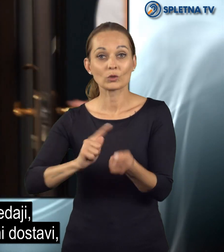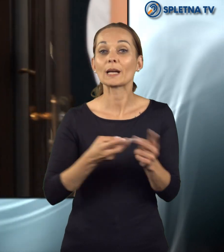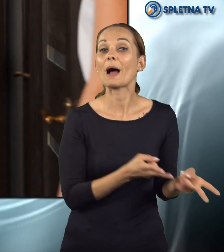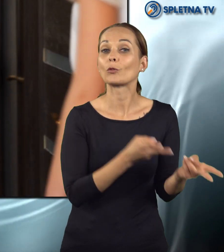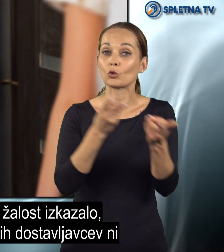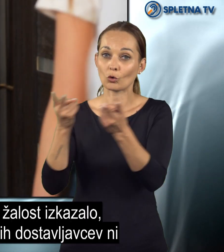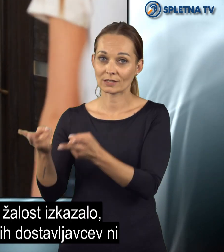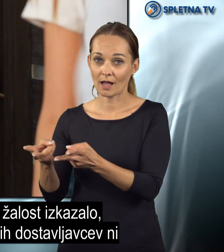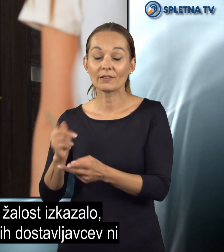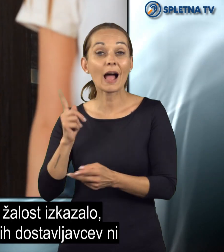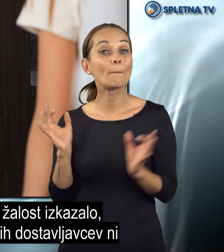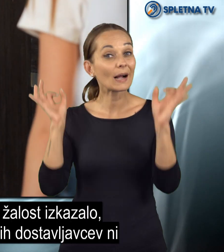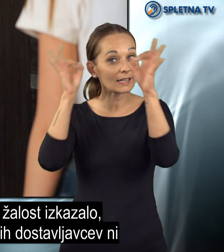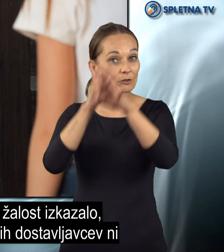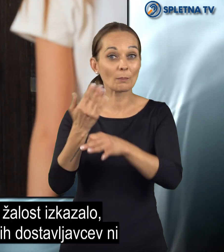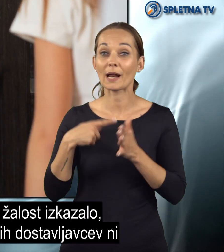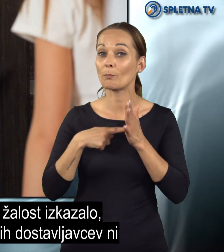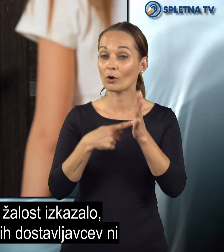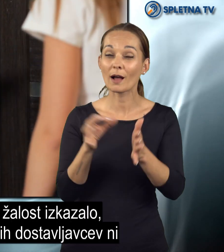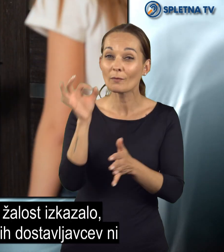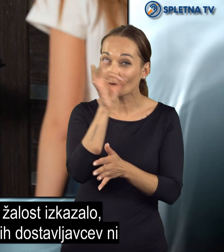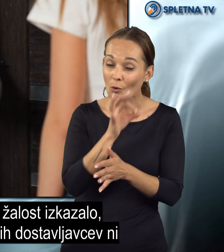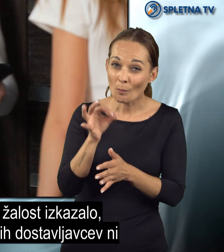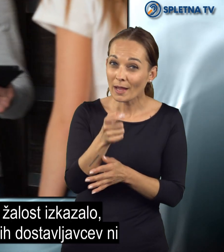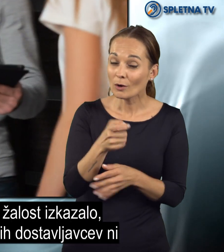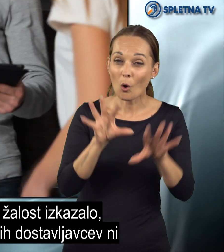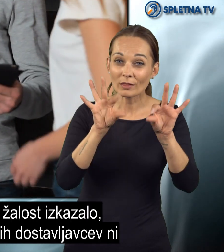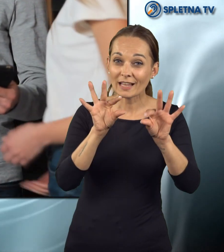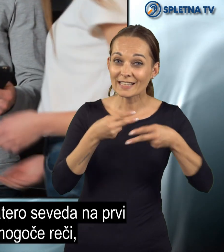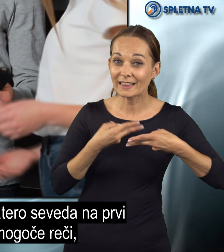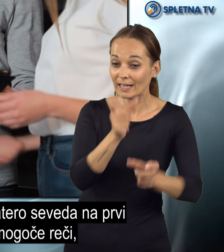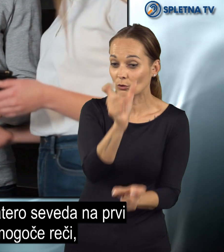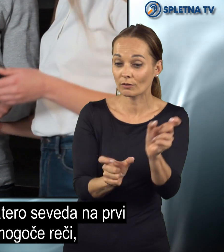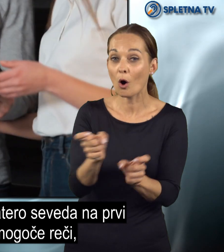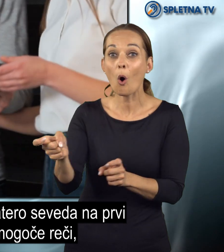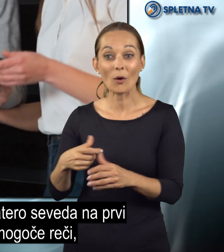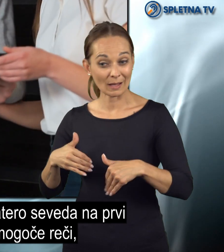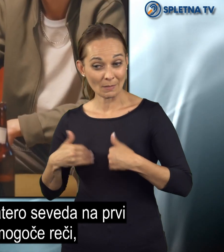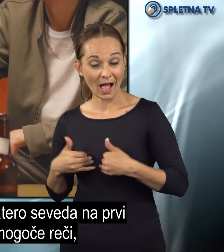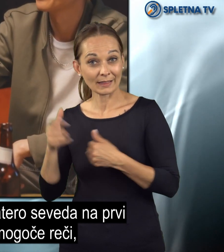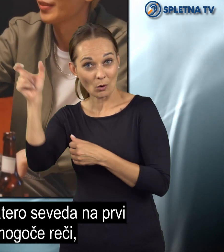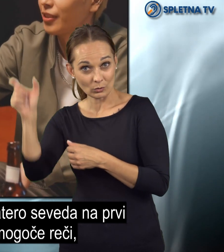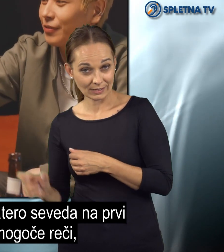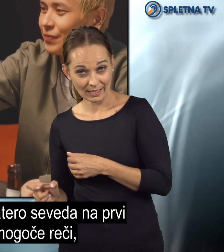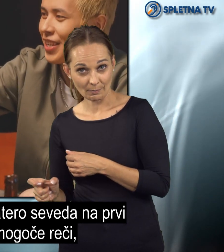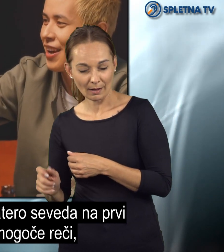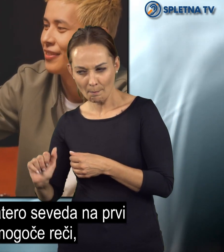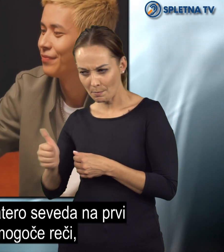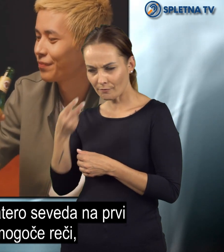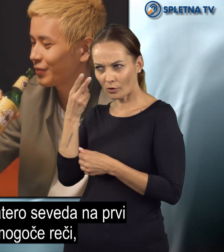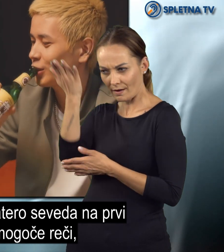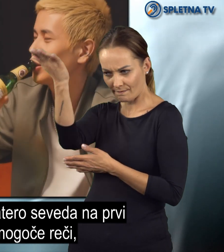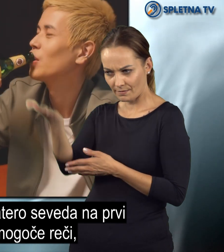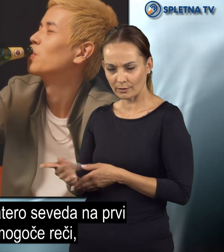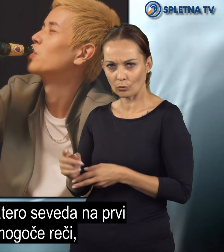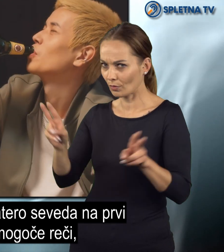dostavi. Vendar pa se je na žalost izkazalo, da nihče izmed 10 dostavljalcev ni od mlade osebe, za katero seveda na prvi pogled